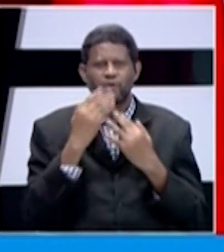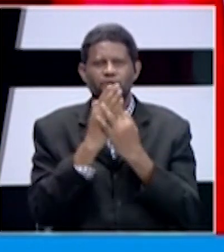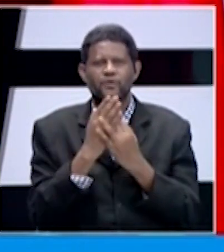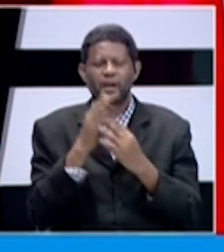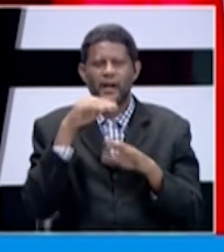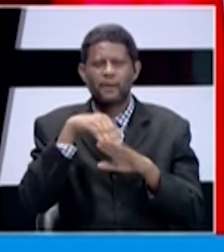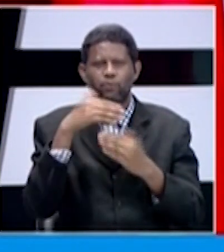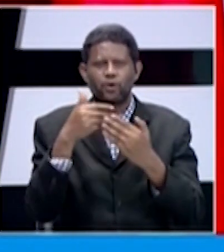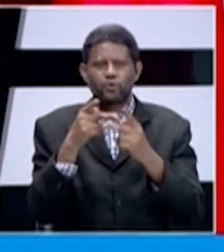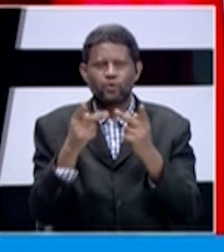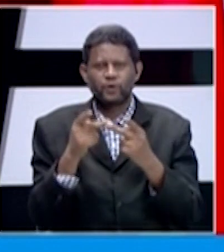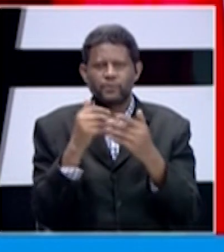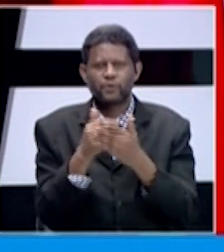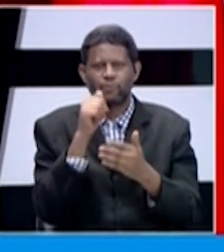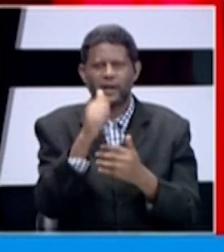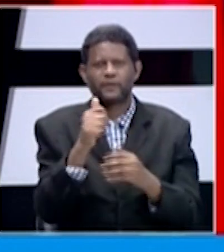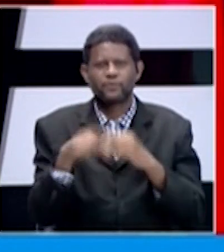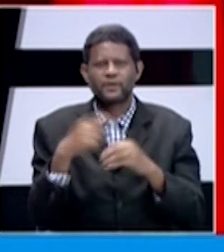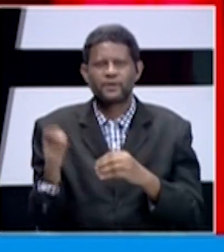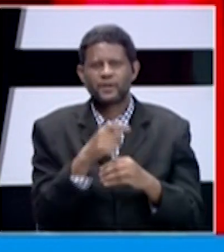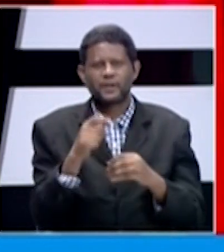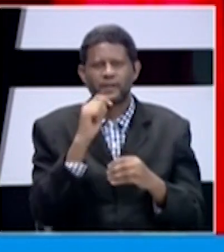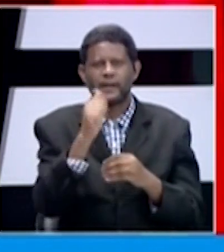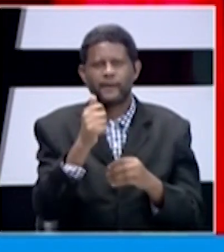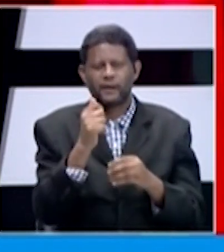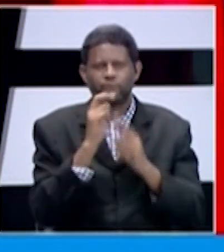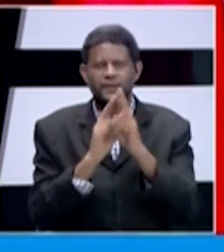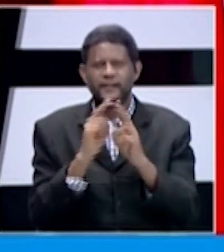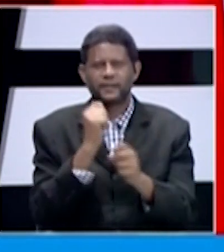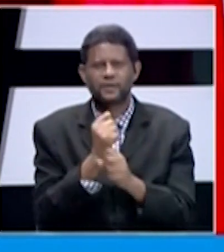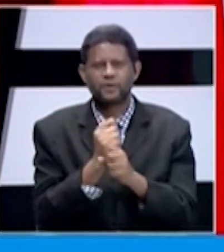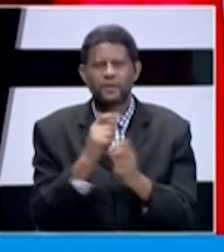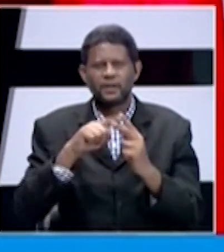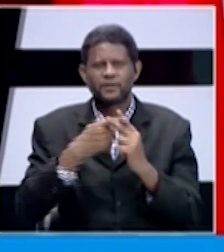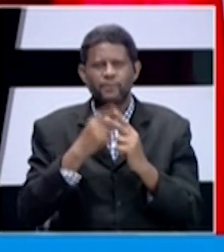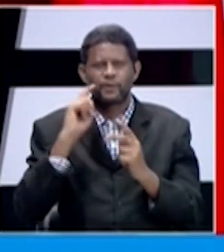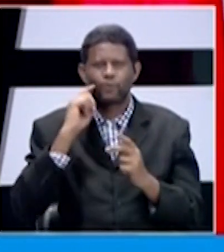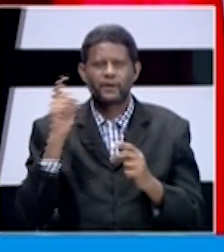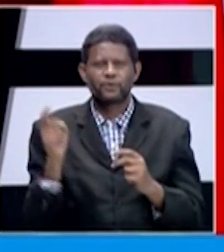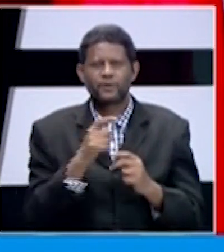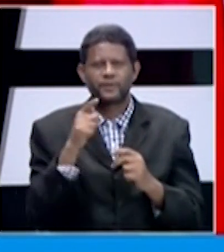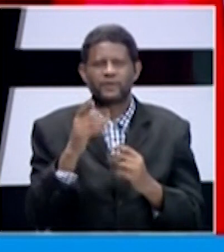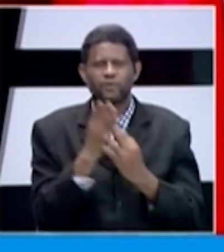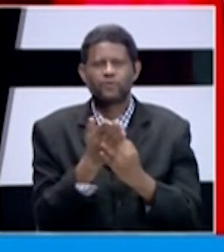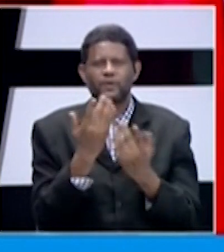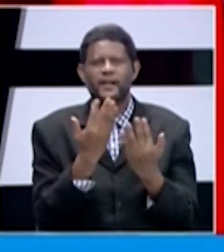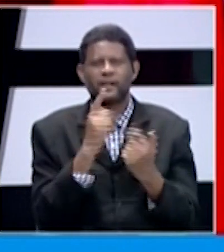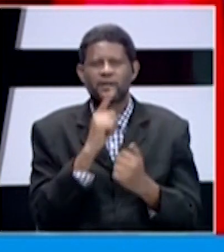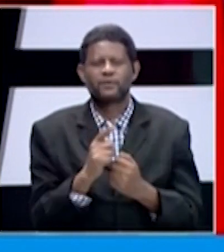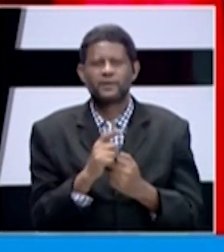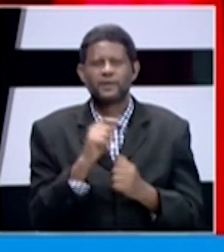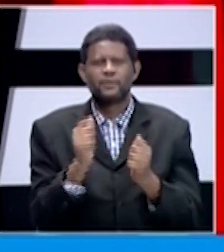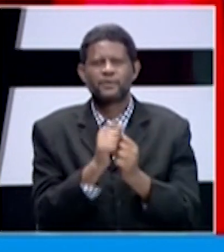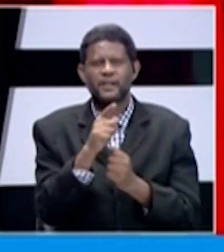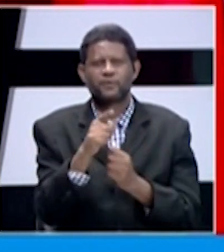ቦትኡ ክተብፅሕዎ ብኣኹም ስለ ዝኾነ ናይ በዓልኩም ታሪክ ዝሰርሑ ዝጀመርኩም እኳ እንተኾነ ትጉዕዞ ገና እዩ